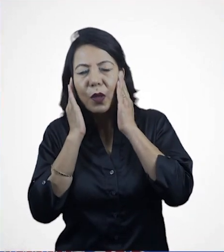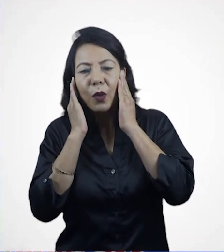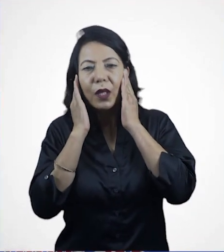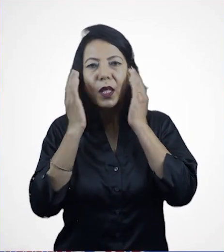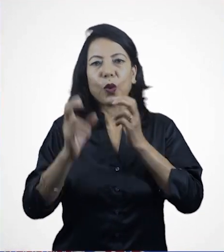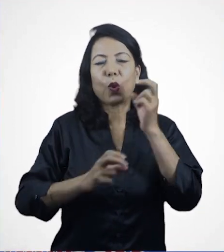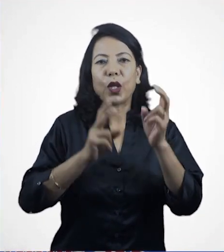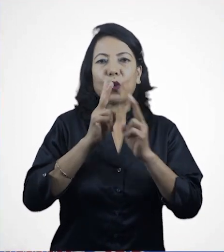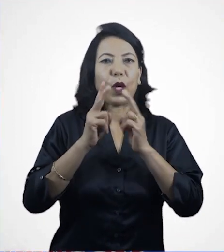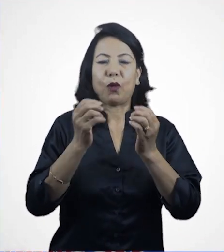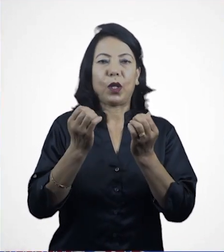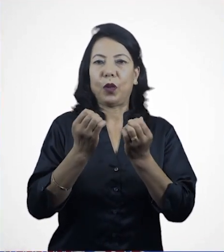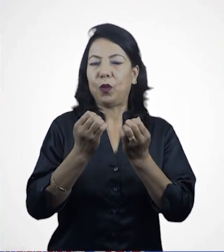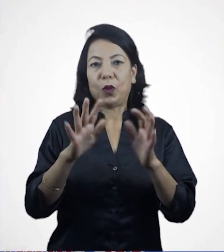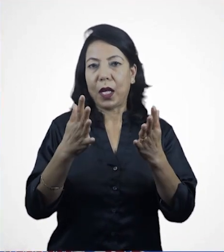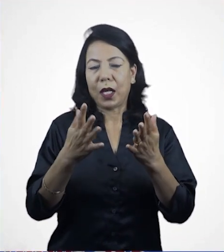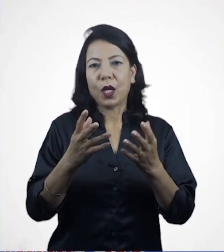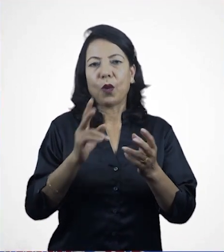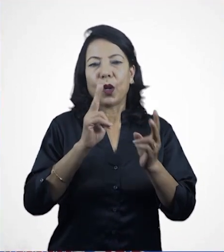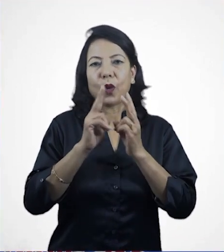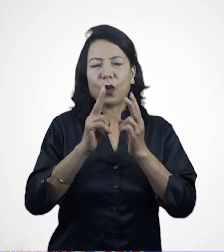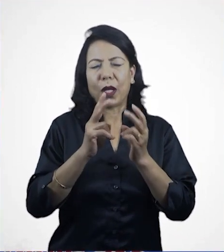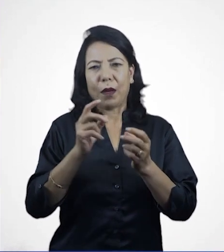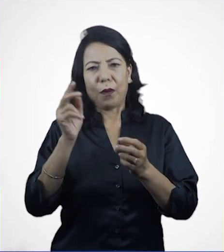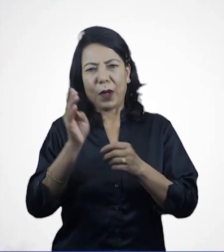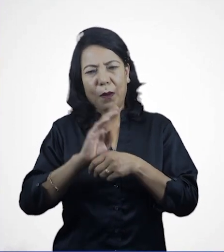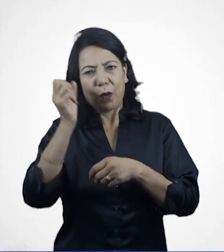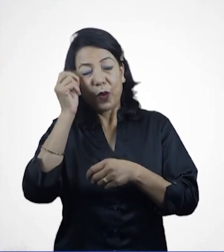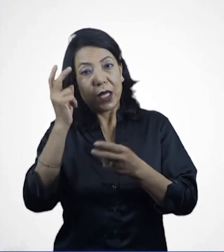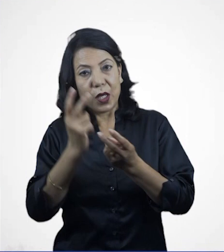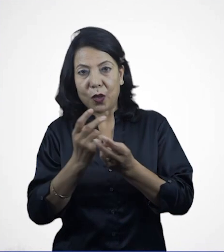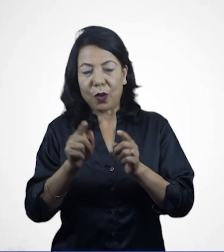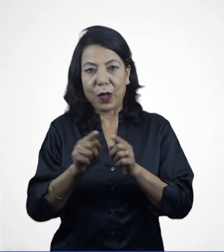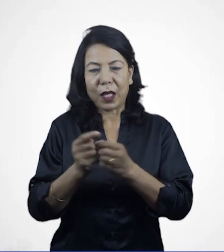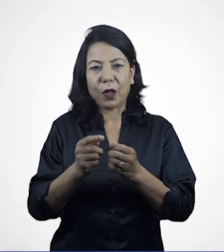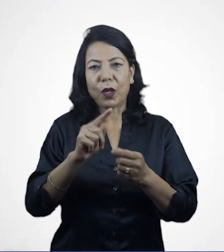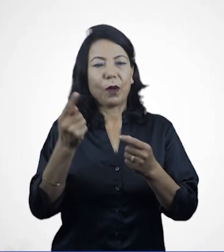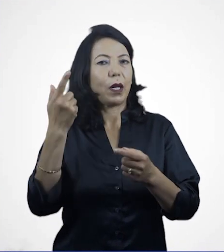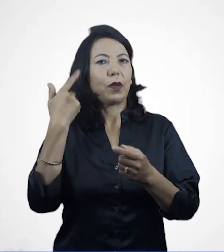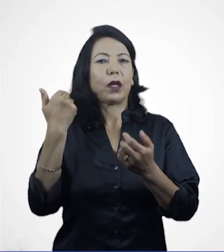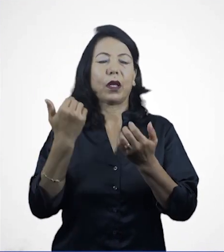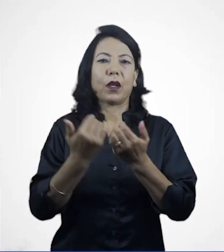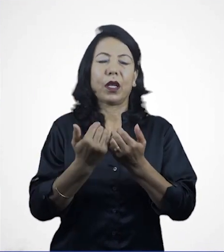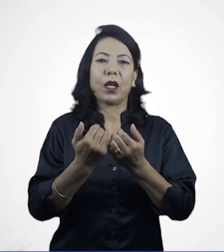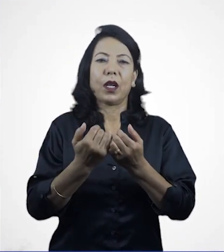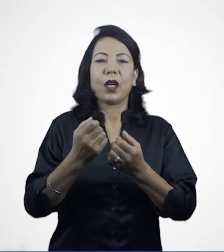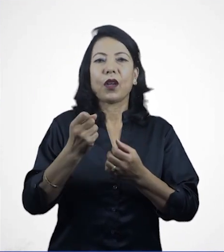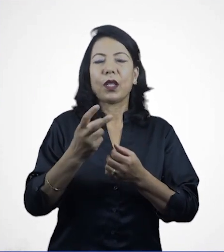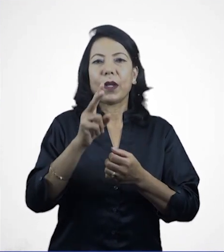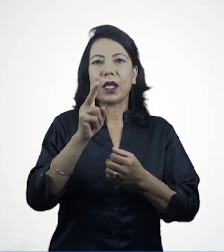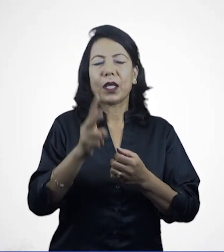कस् कोई कोई बेल होंचा, पीजा जासती होंचा कोई-कोई बेला होंचा, वास्ता है ना गरनी, कति